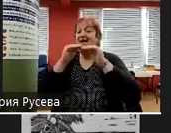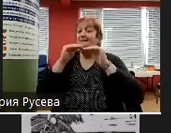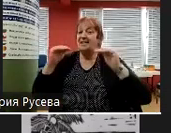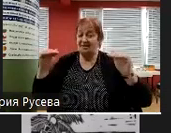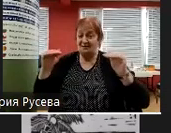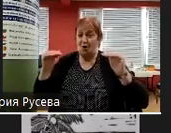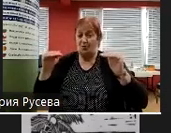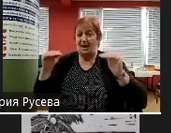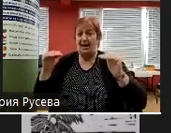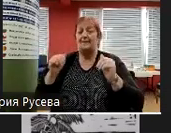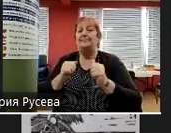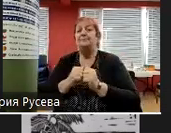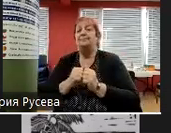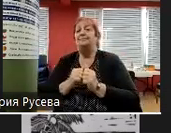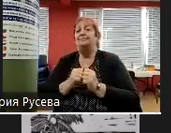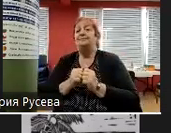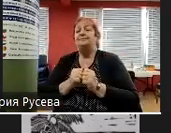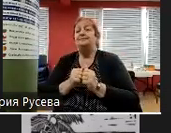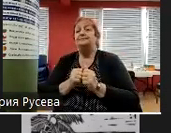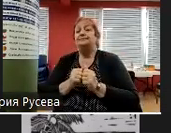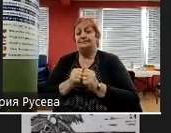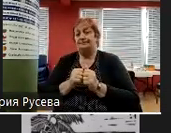като да речем днес